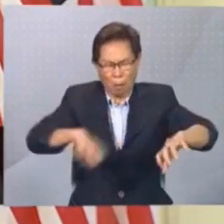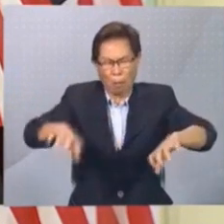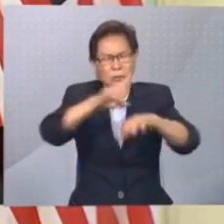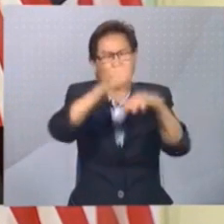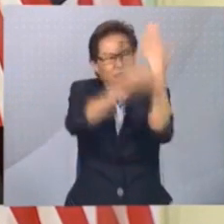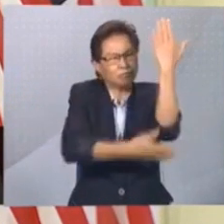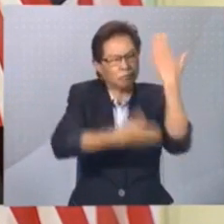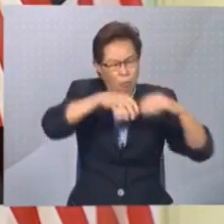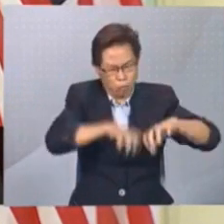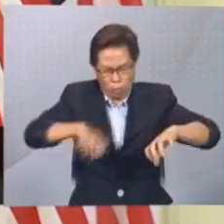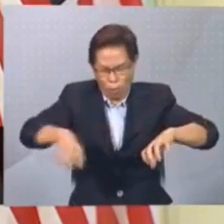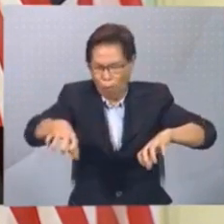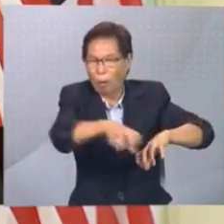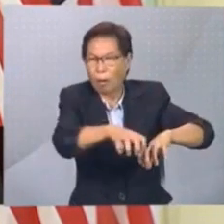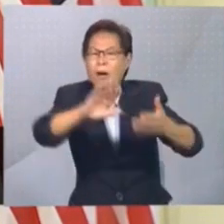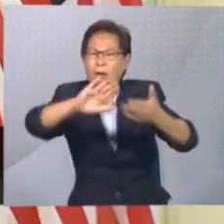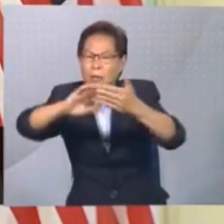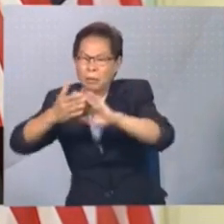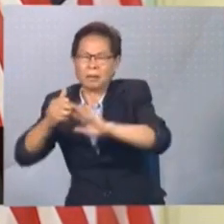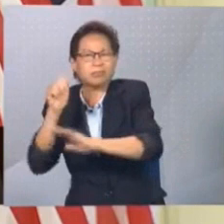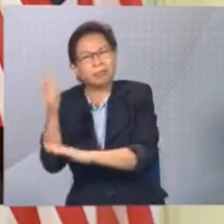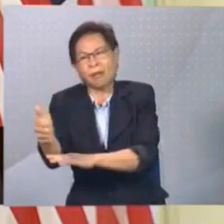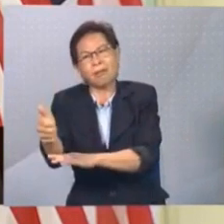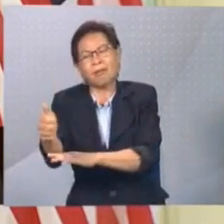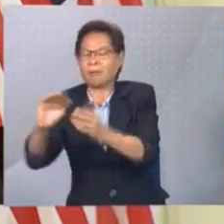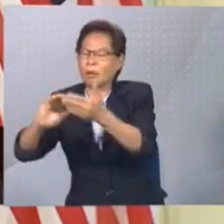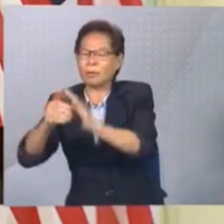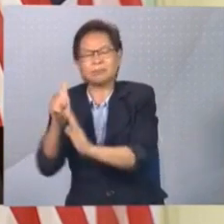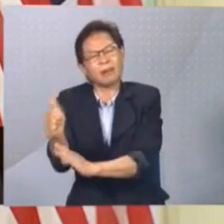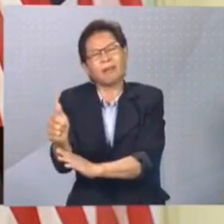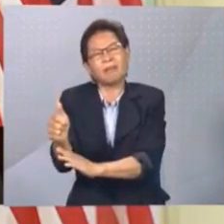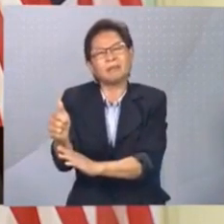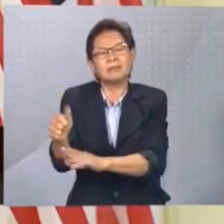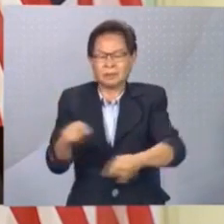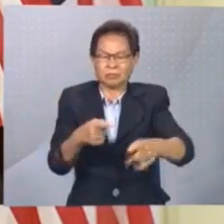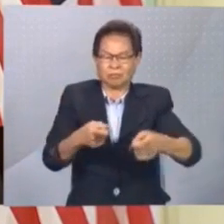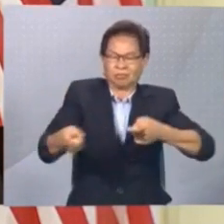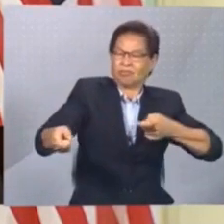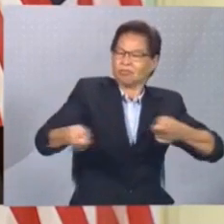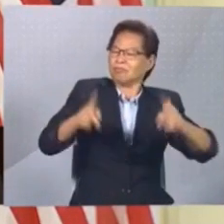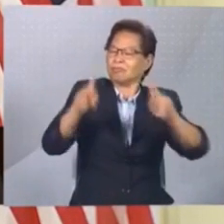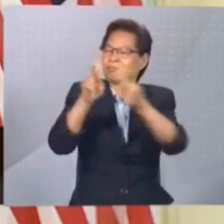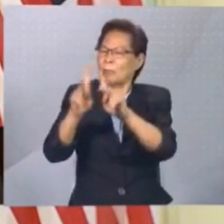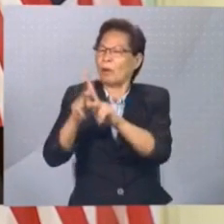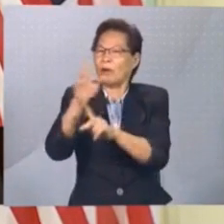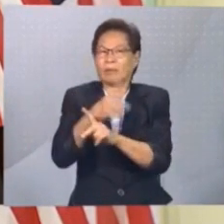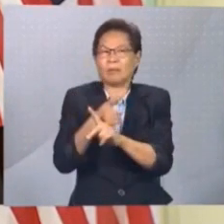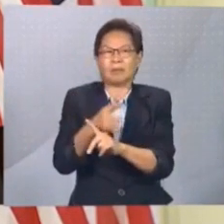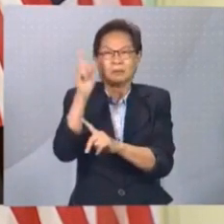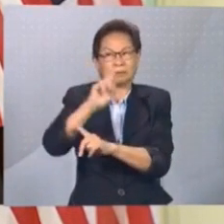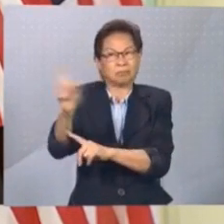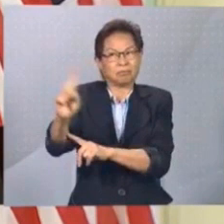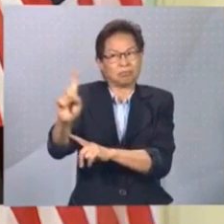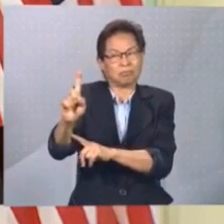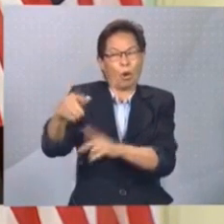seluruh negara yang mana komuniti itu sendiri yang mengambil tindakan untuk mengawal kampung mereka daripada dimasuki